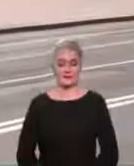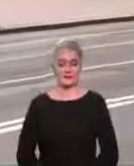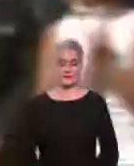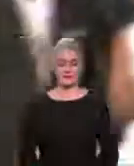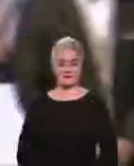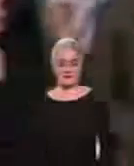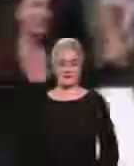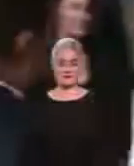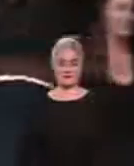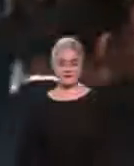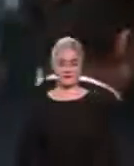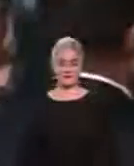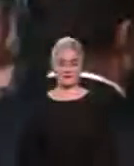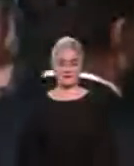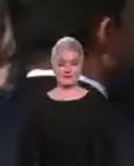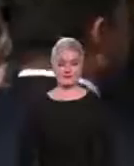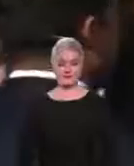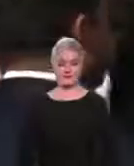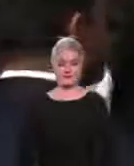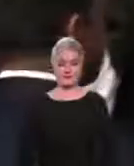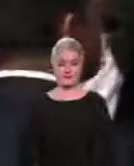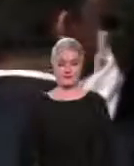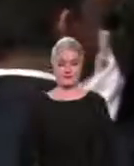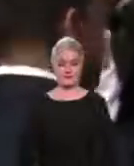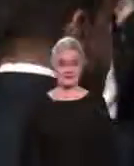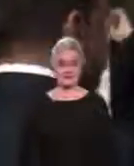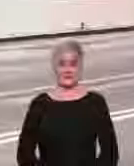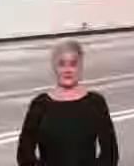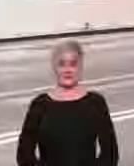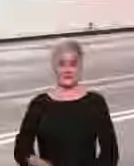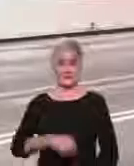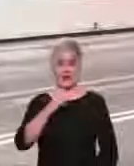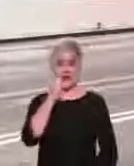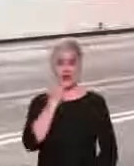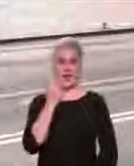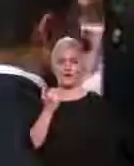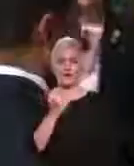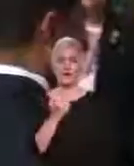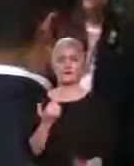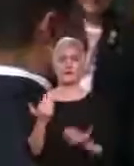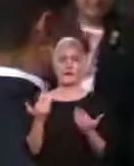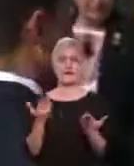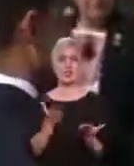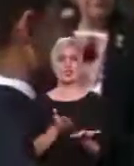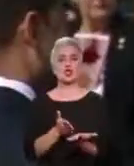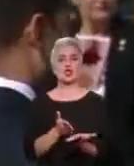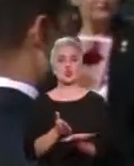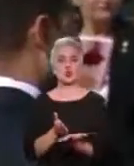Дякую вам за ваше служіння. Дякую за перегляд.